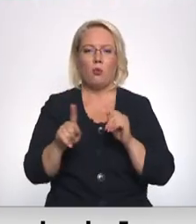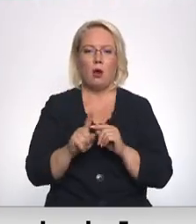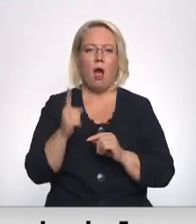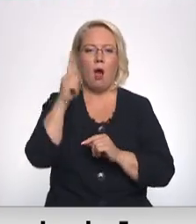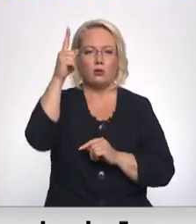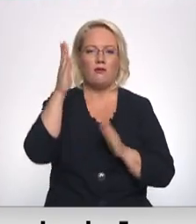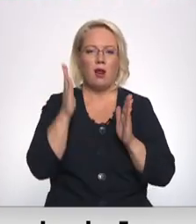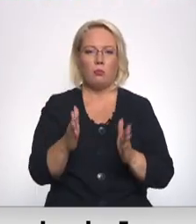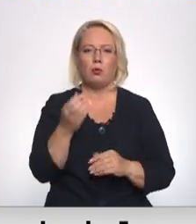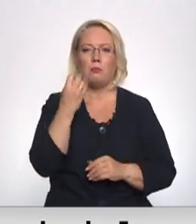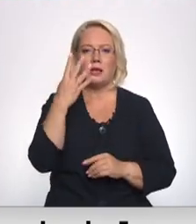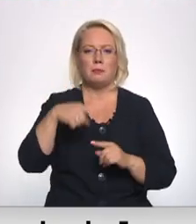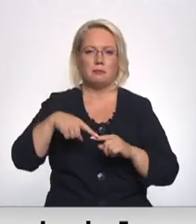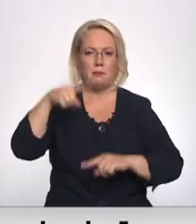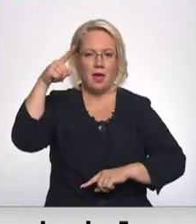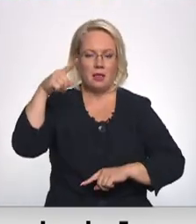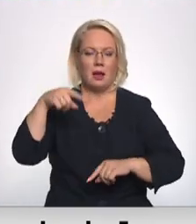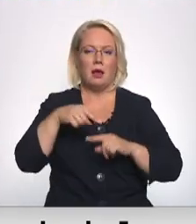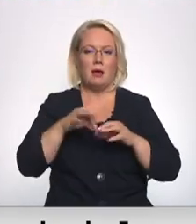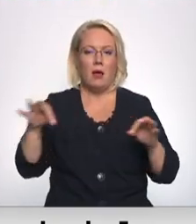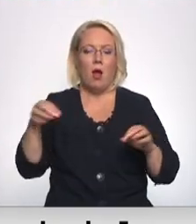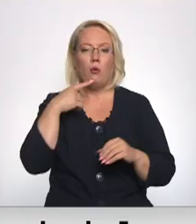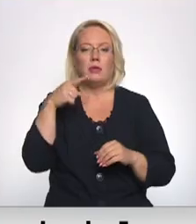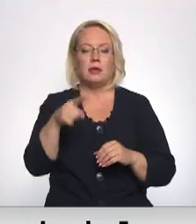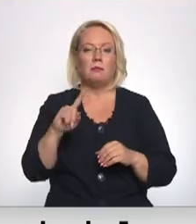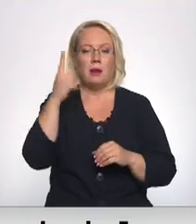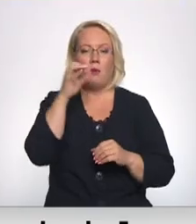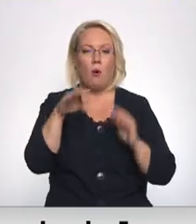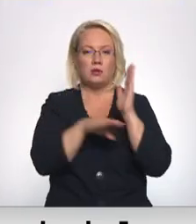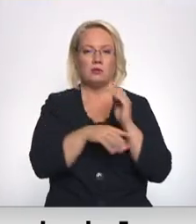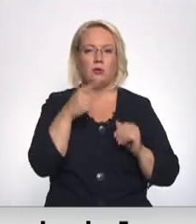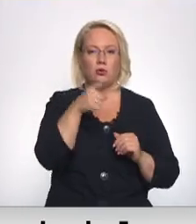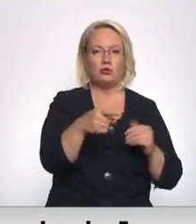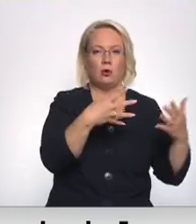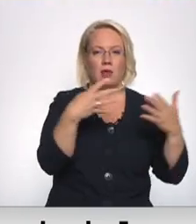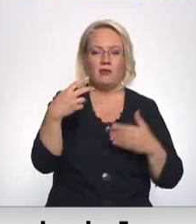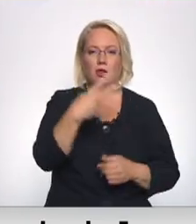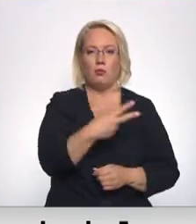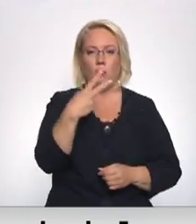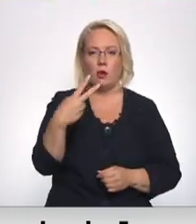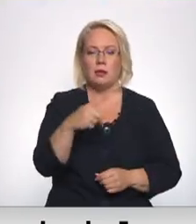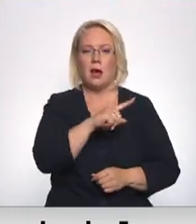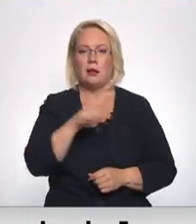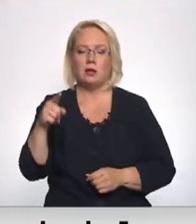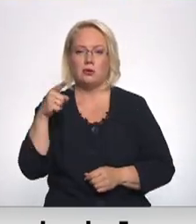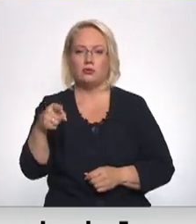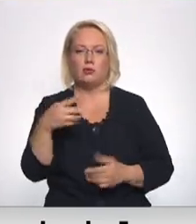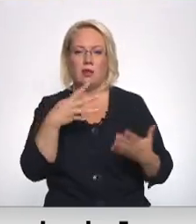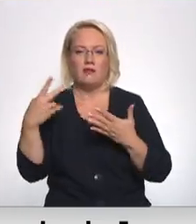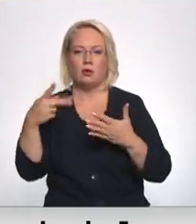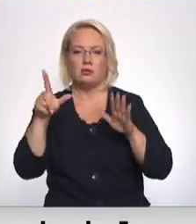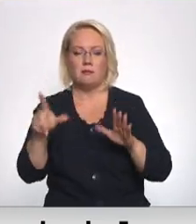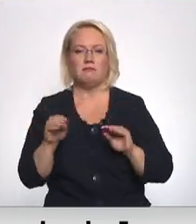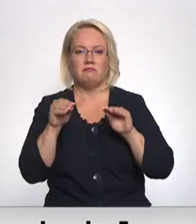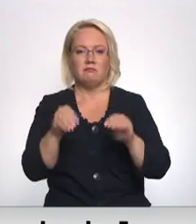sasniegt 15 metrus. Pirmo ozolu, kas iezīmē laika posmu no 1922. Līdz 27. Gadam,